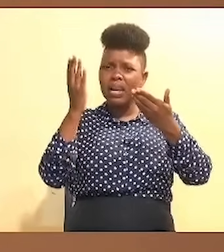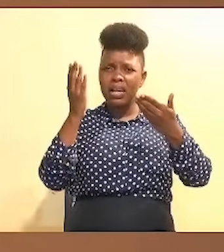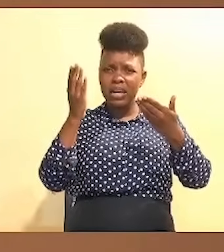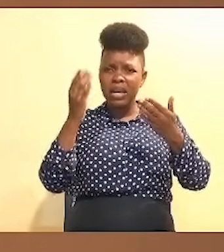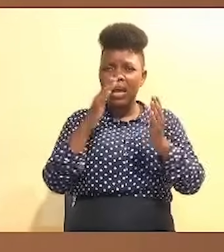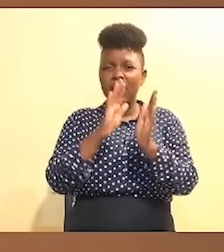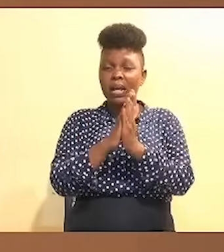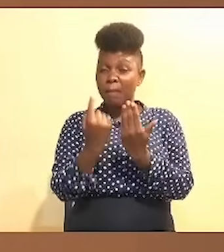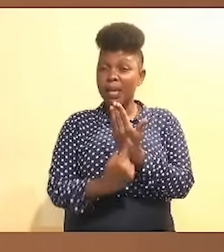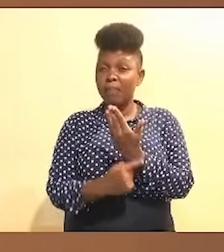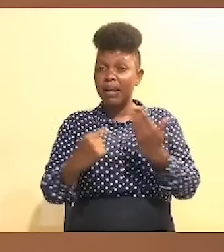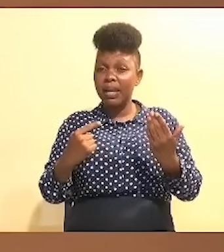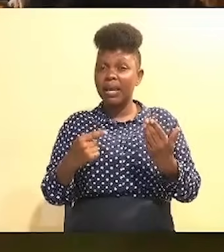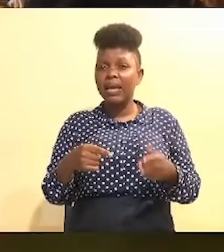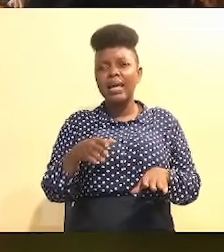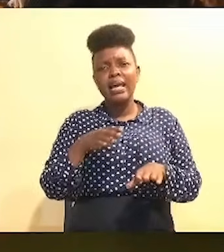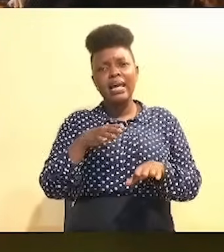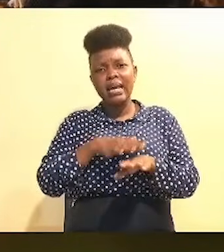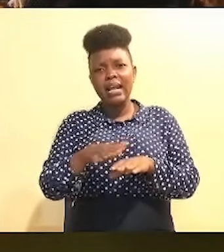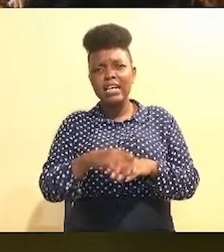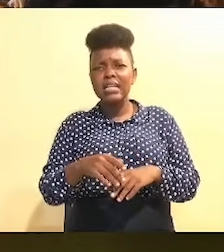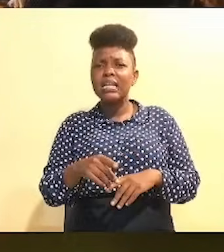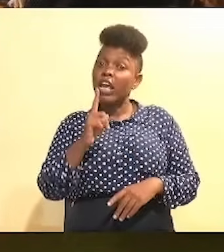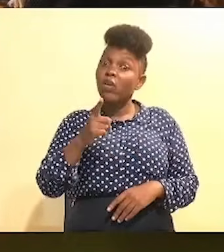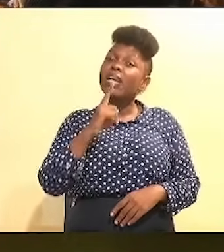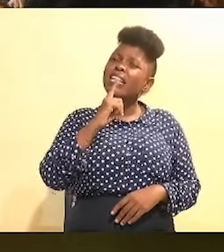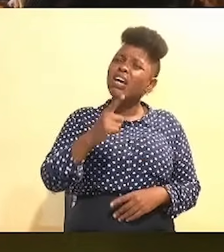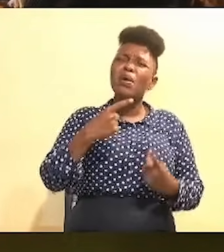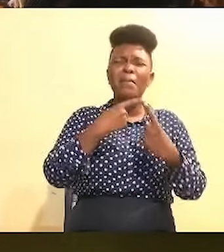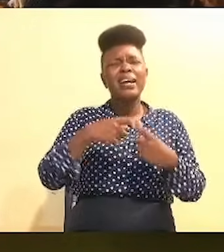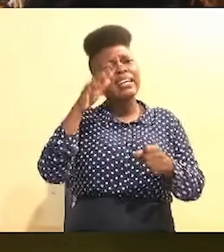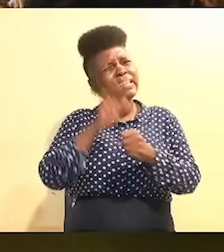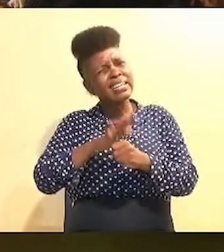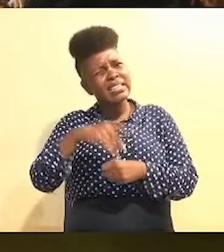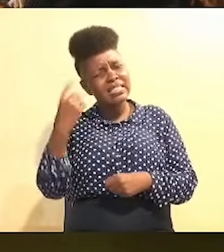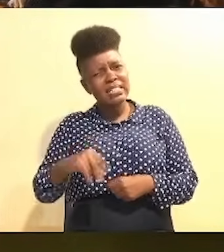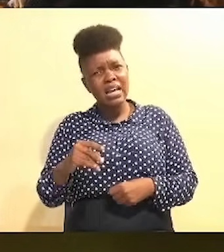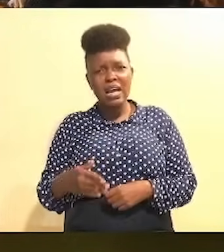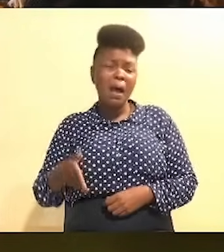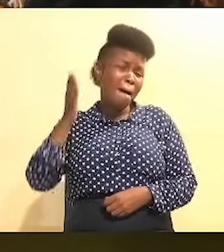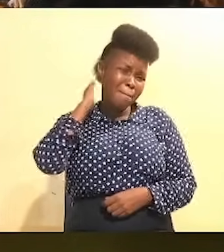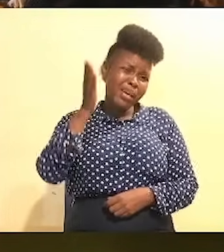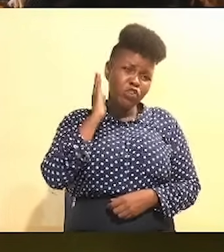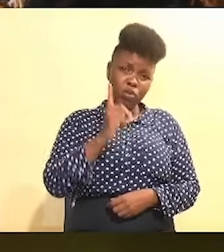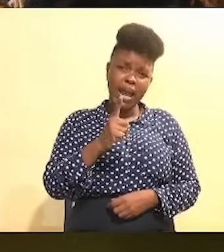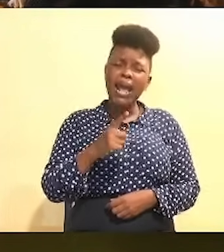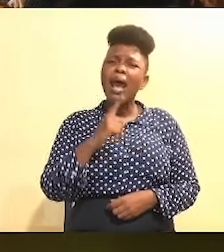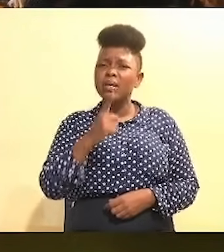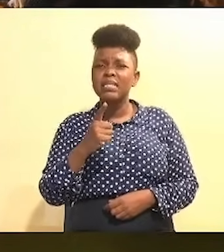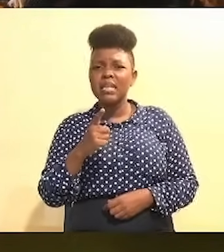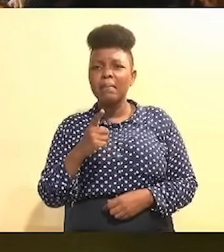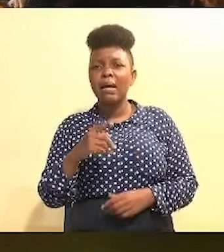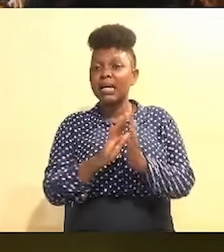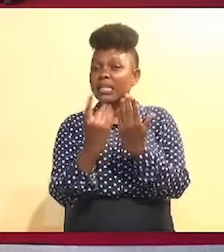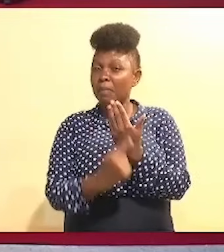kwanza 4:16. Kumbe imetajwa mara nyingi sana. Kumbe Petro naye amesema, Petro wa pili